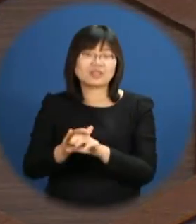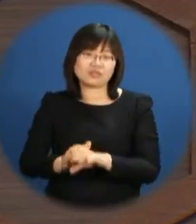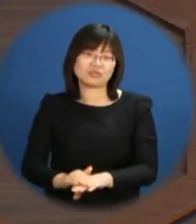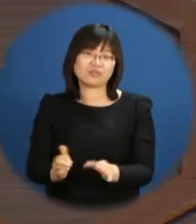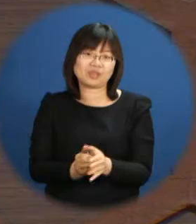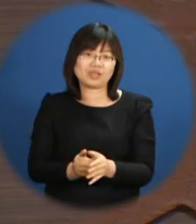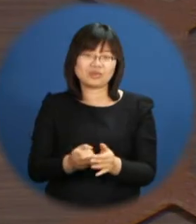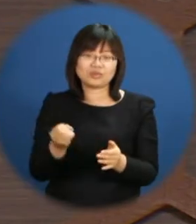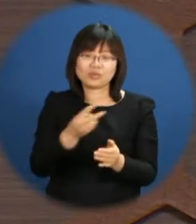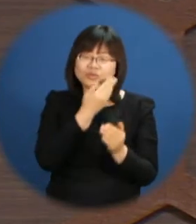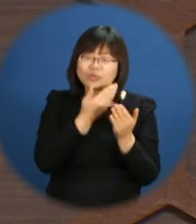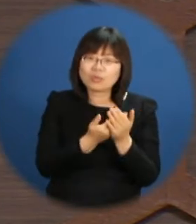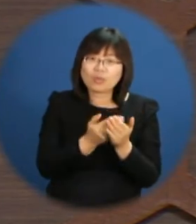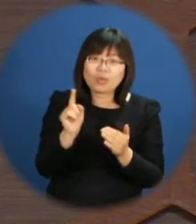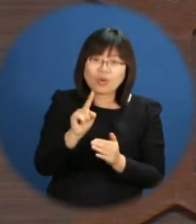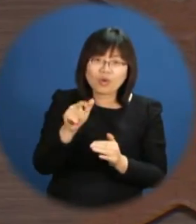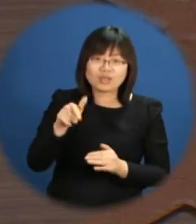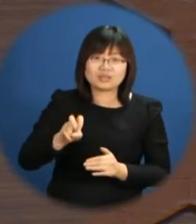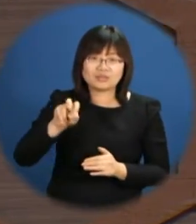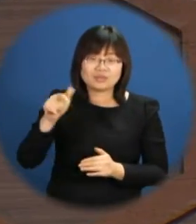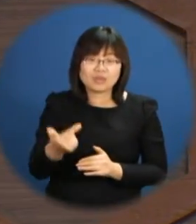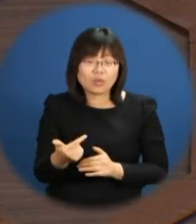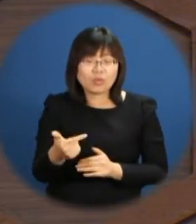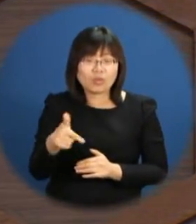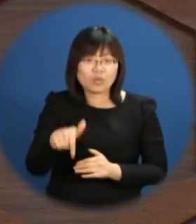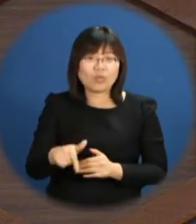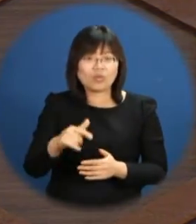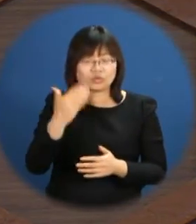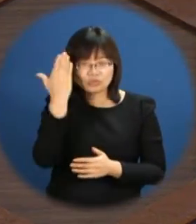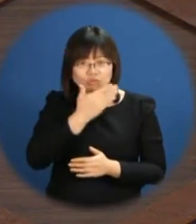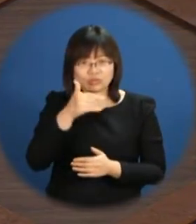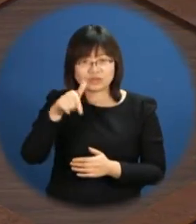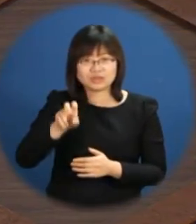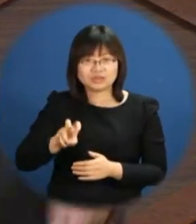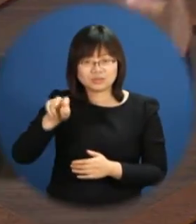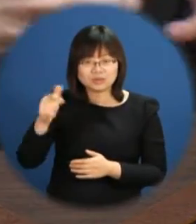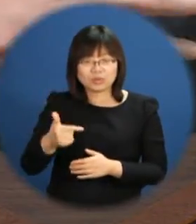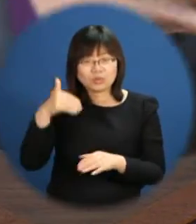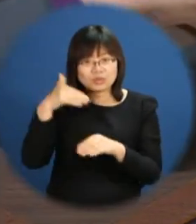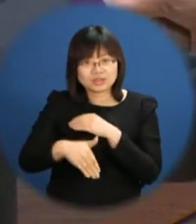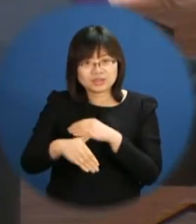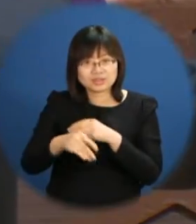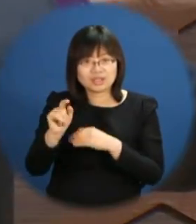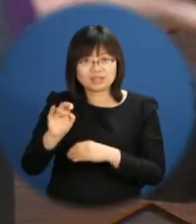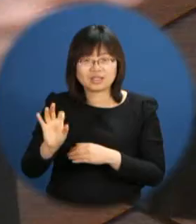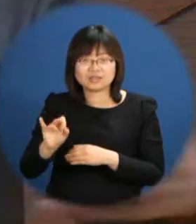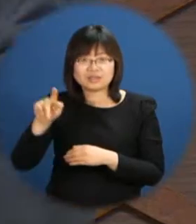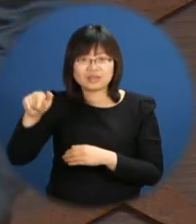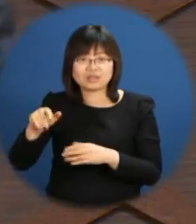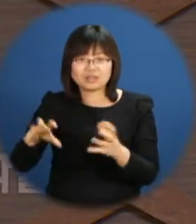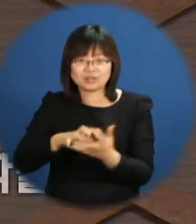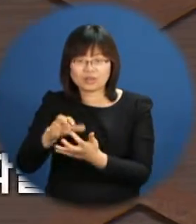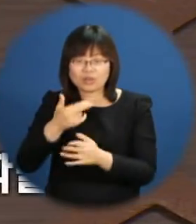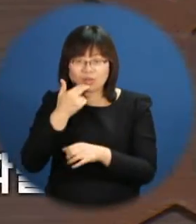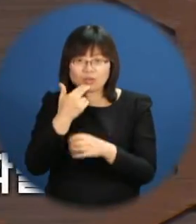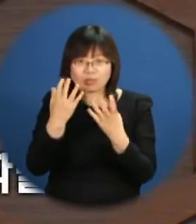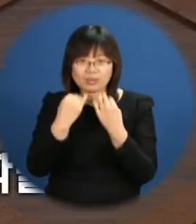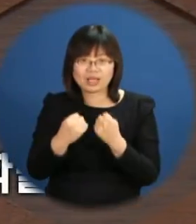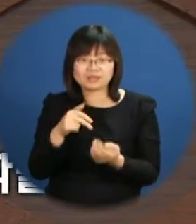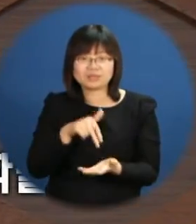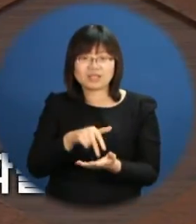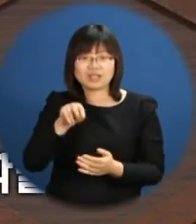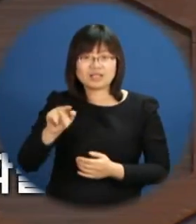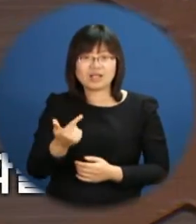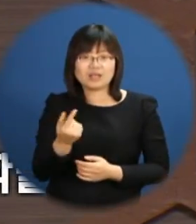뭐냐면 금속이 그렇게 금석 순수한 금속 형태로 방석에 섞여 있지 않고 많은 경우 산화가 대해서